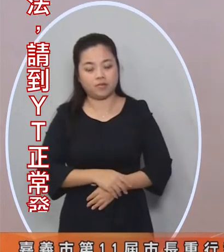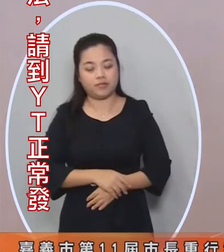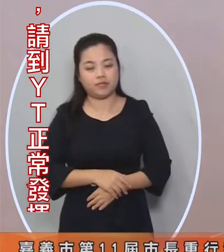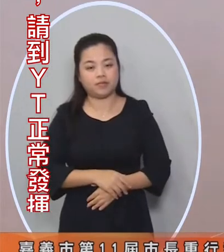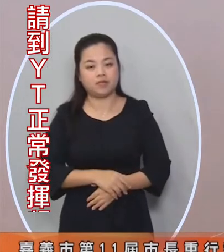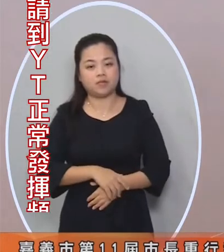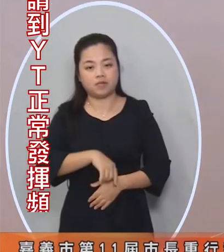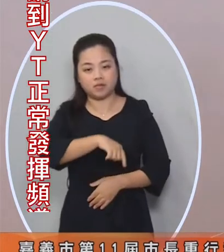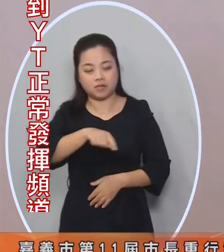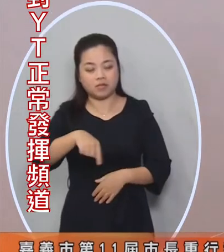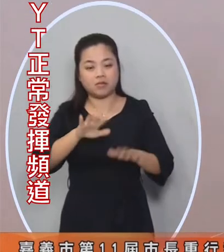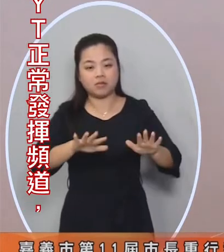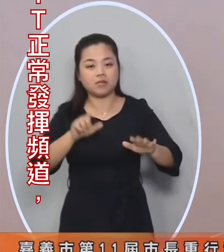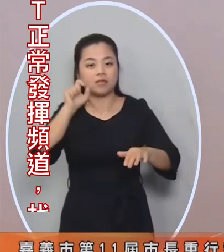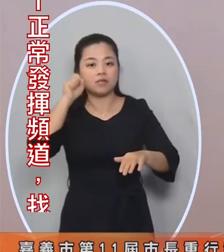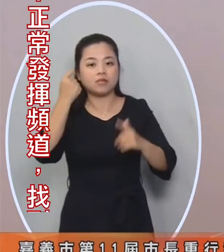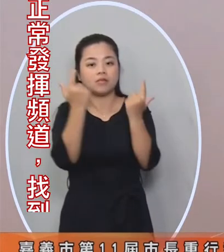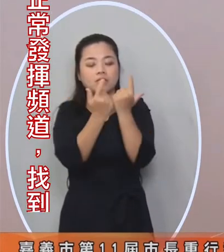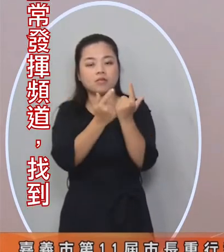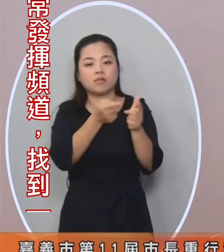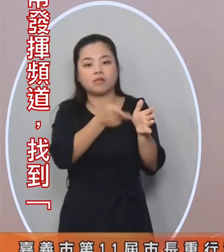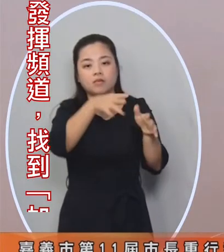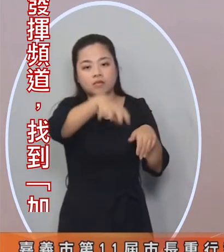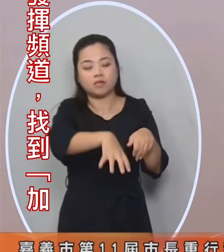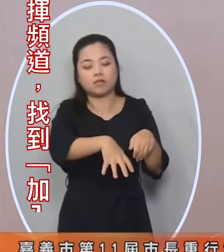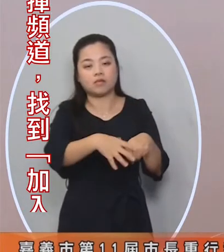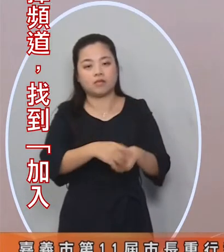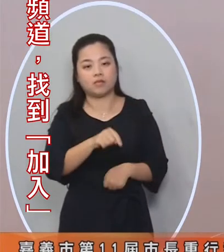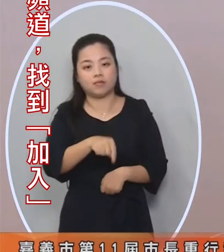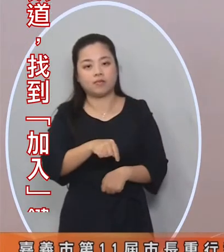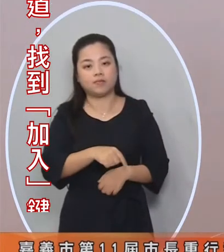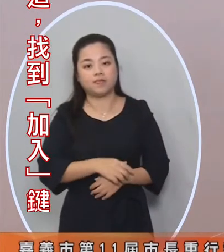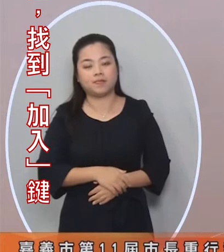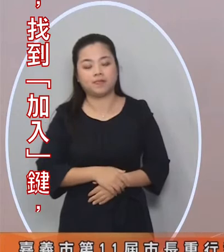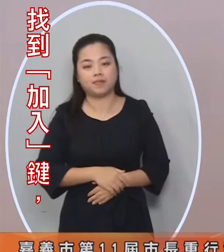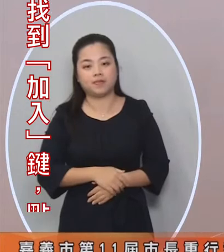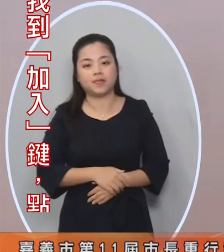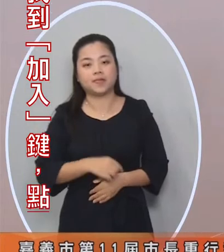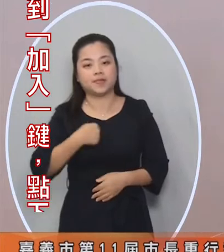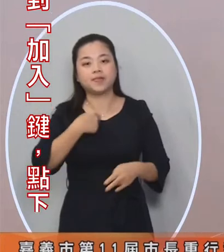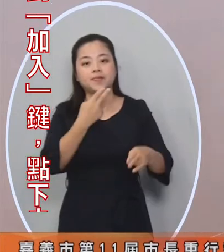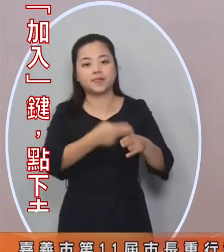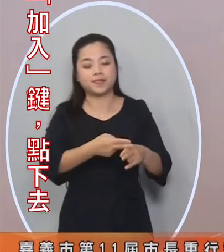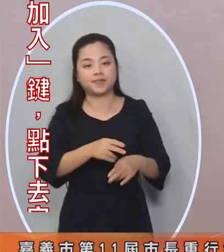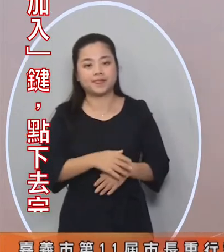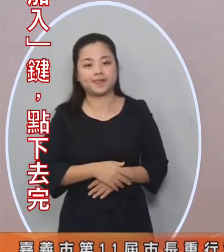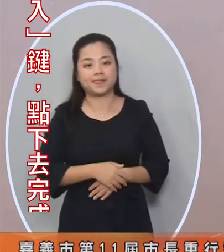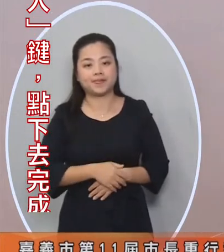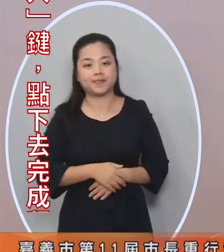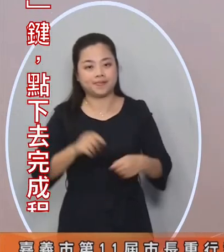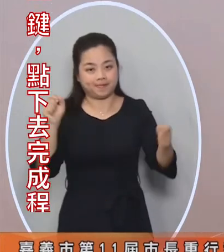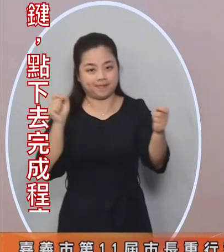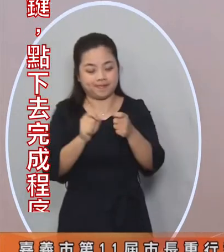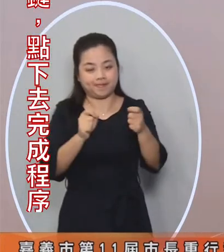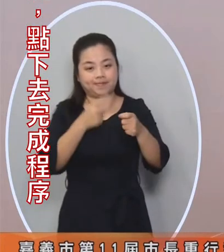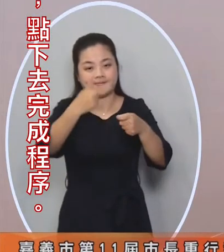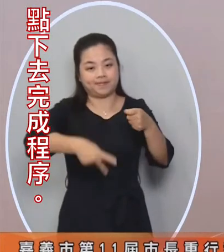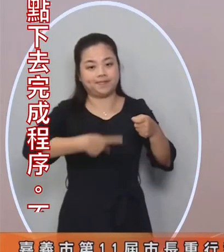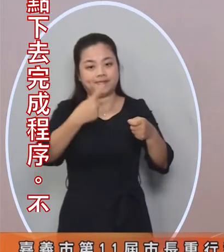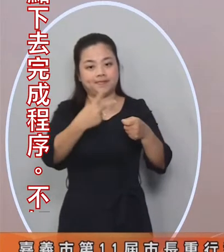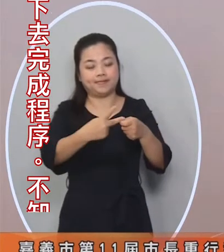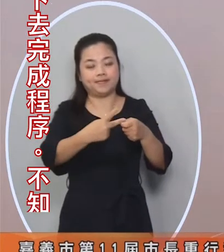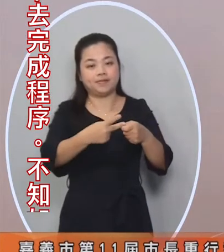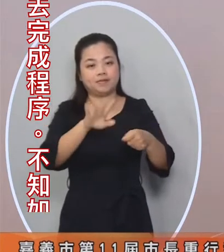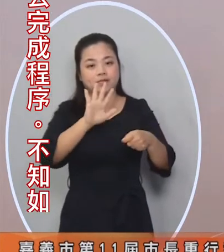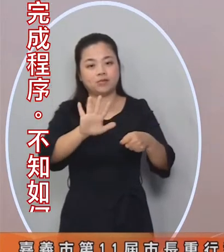们嘉北嘉北车站这个地方，在嘉北车头，我相信最近这两年来